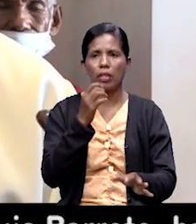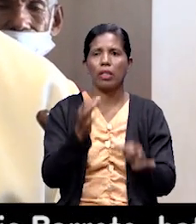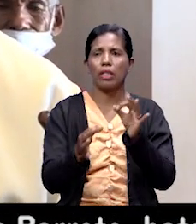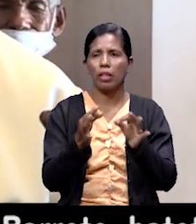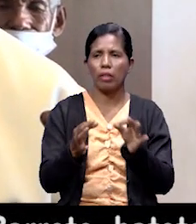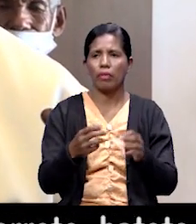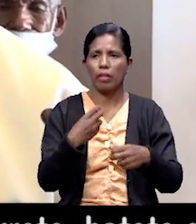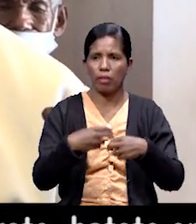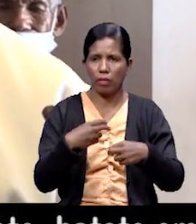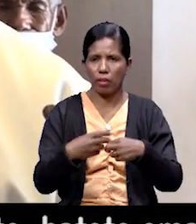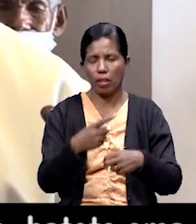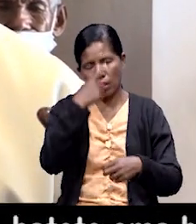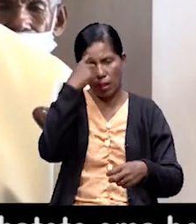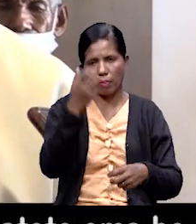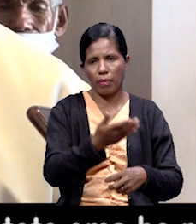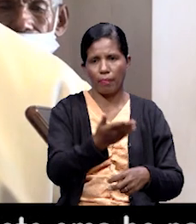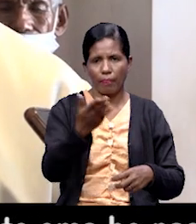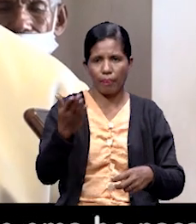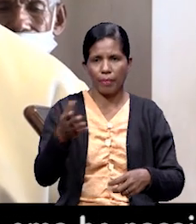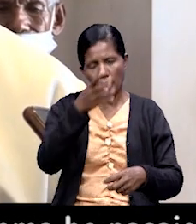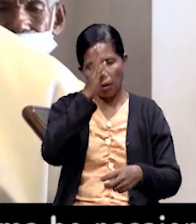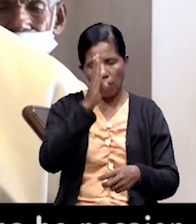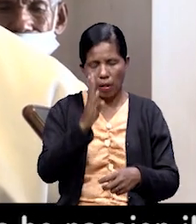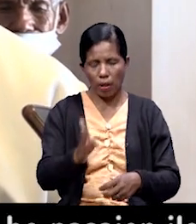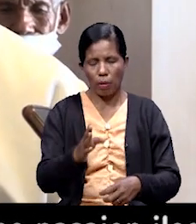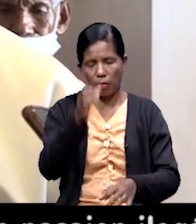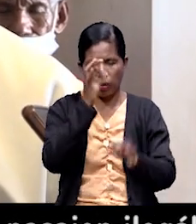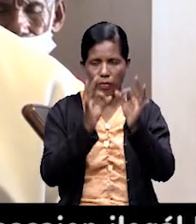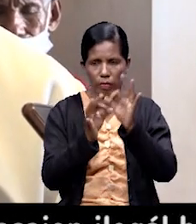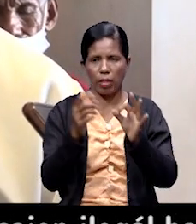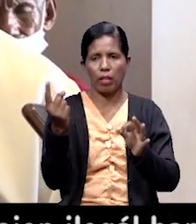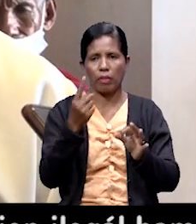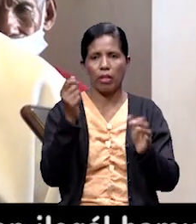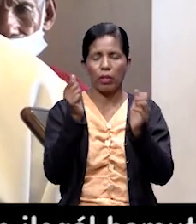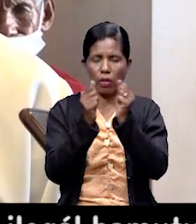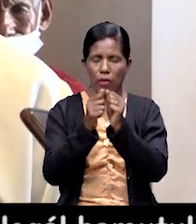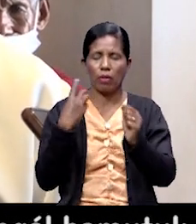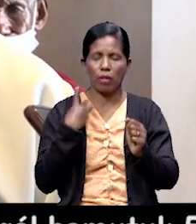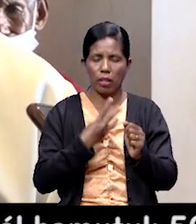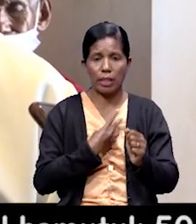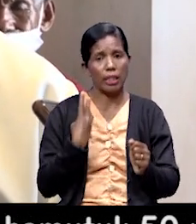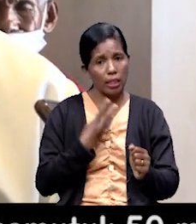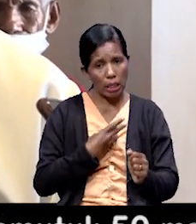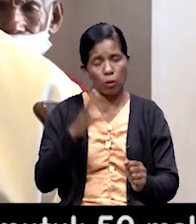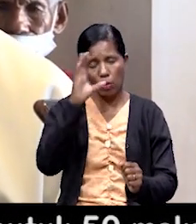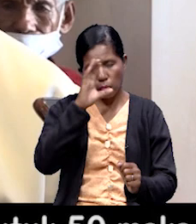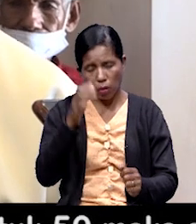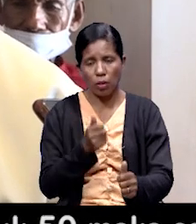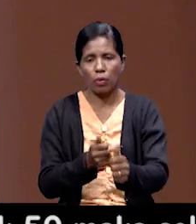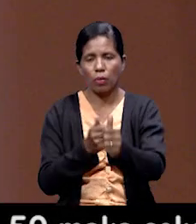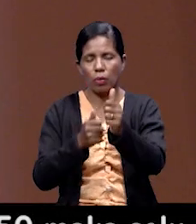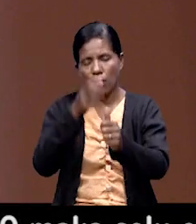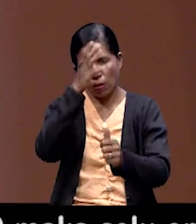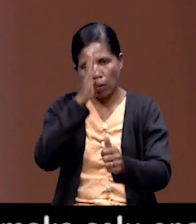botir ne hotu me ita fiar kata maroma larang luak na fati ho ita, larang ke ita mos buka tu la na fati tuir maroma pini